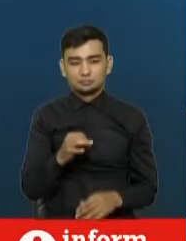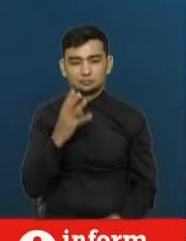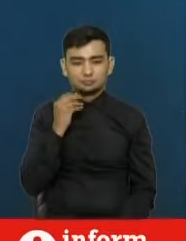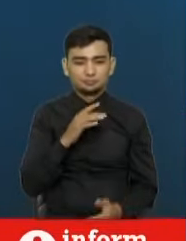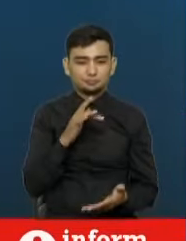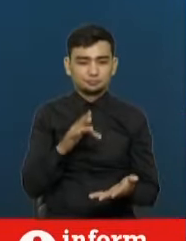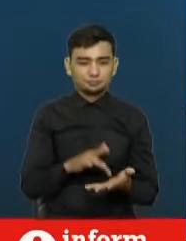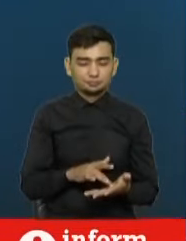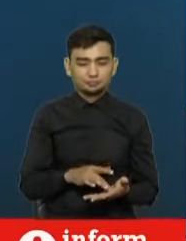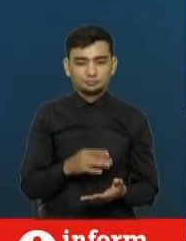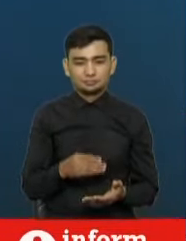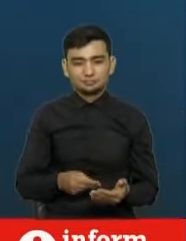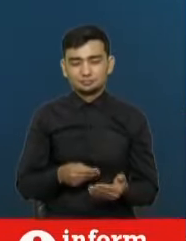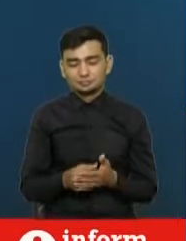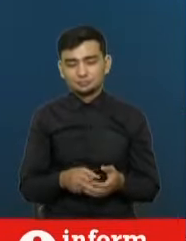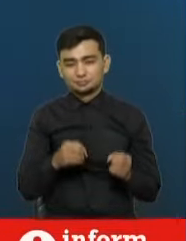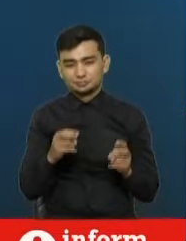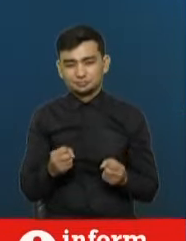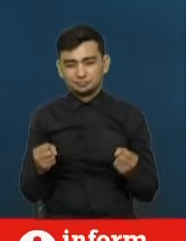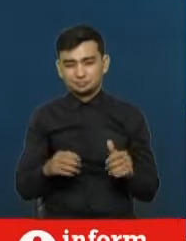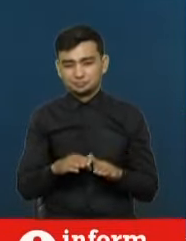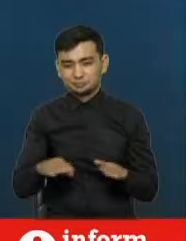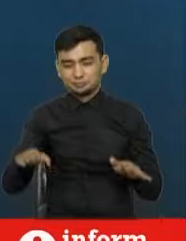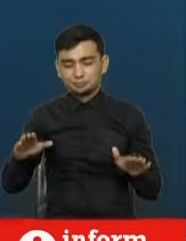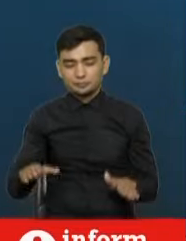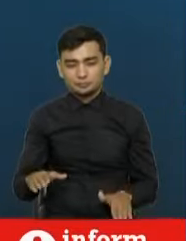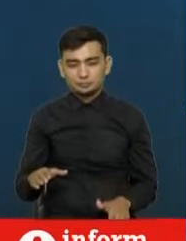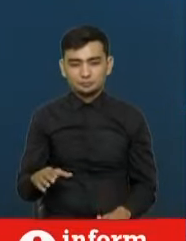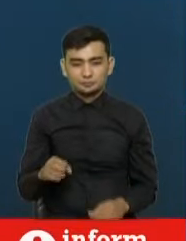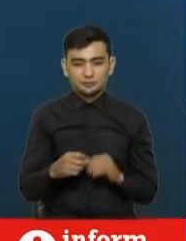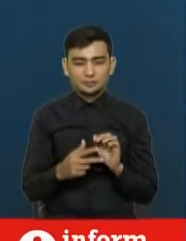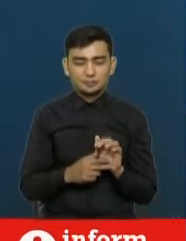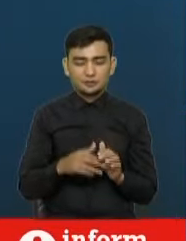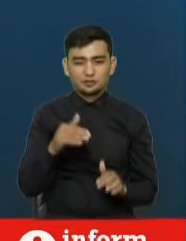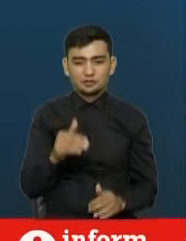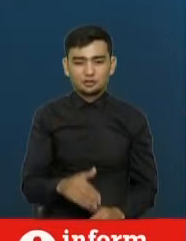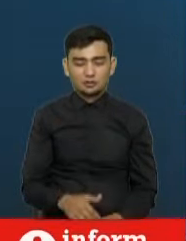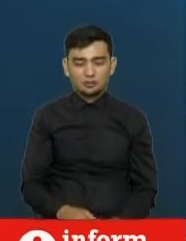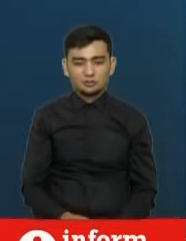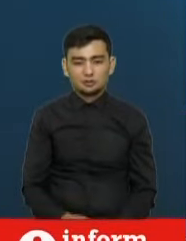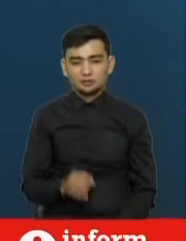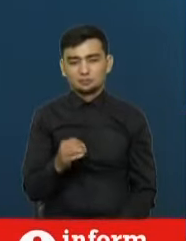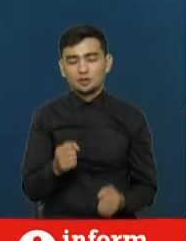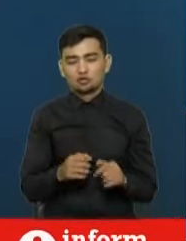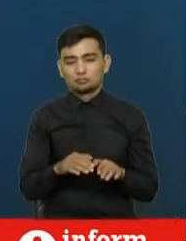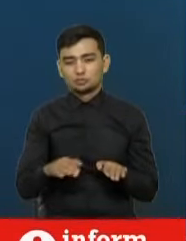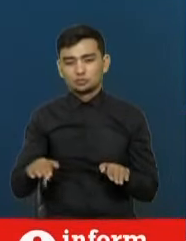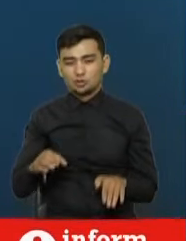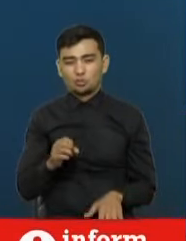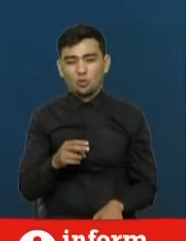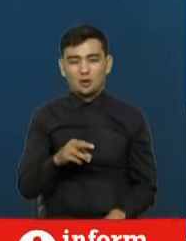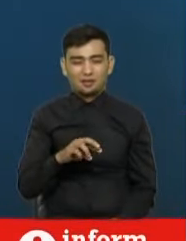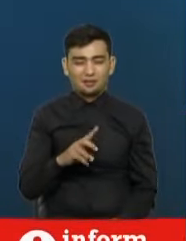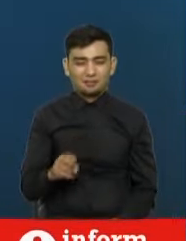қаласында ақылы коммуналдық автотұрақтардың саны 18 мыңға жетеді. Автотұраққа